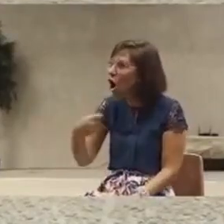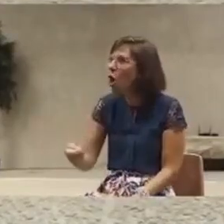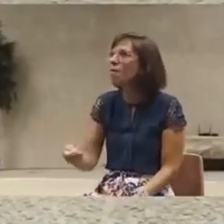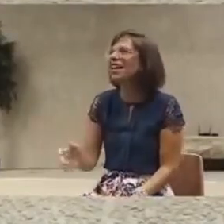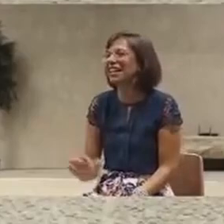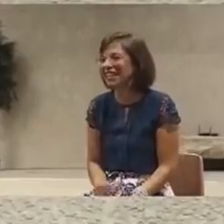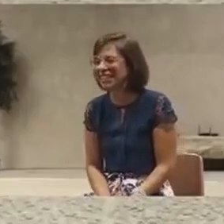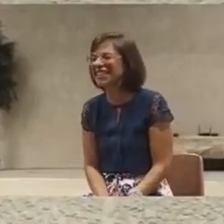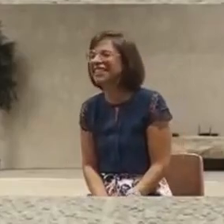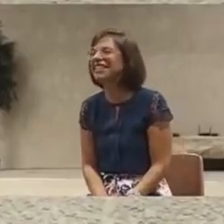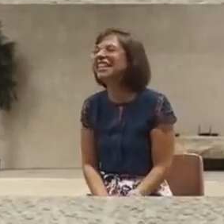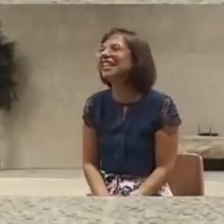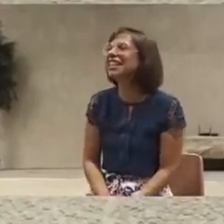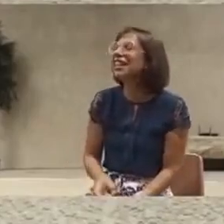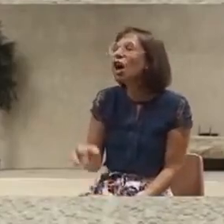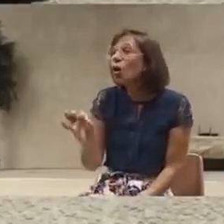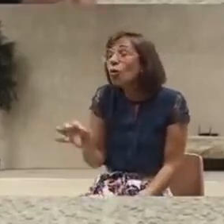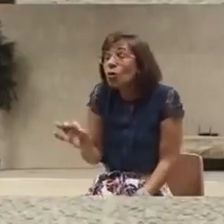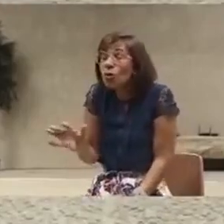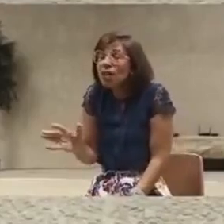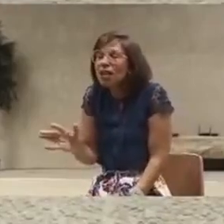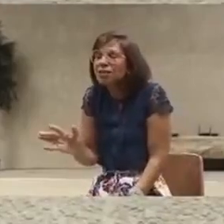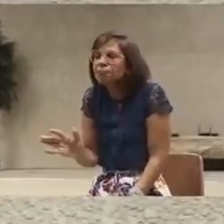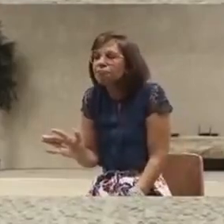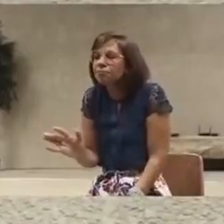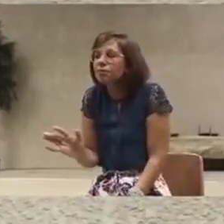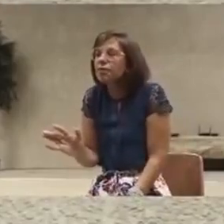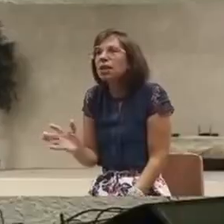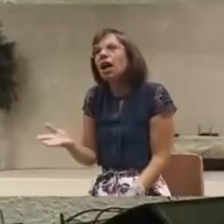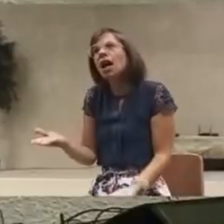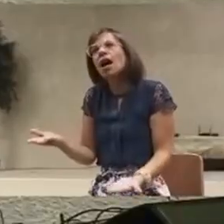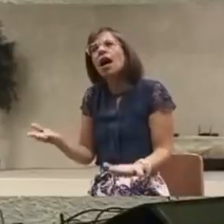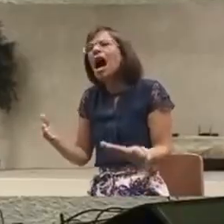la perspective biblique, comment je vais réagir?